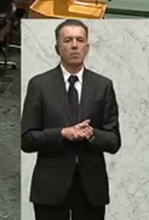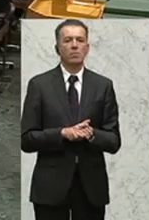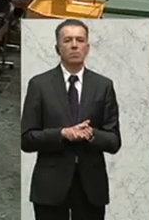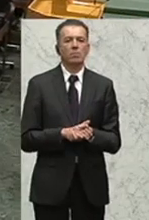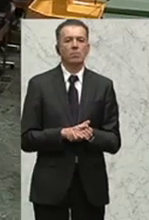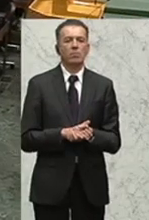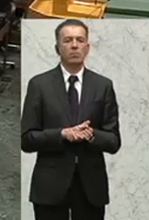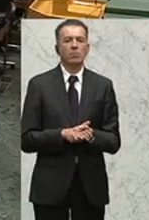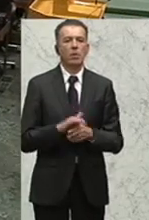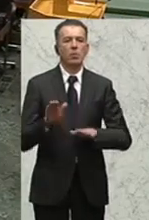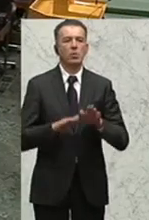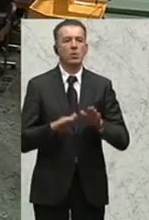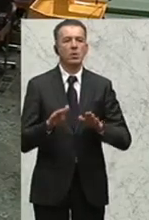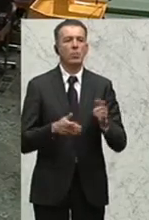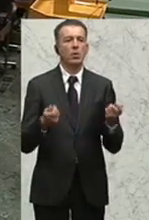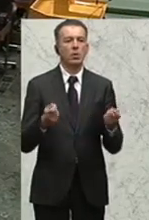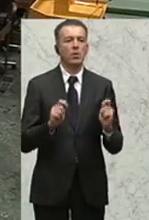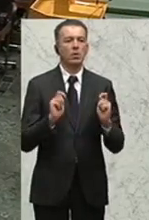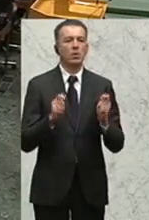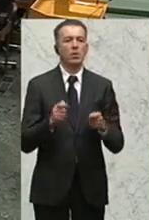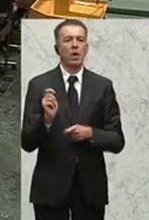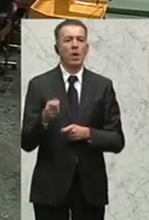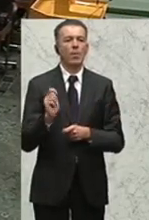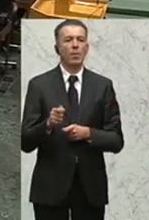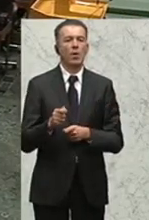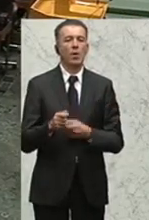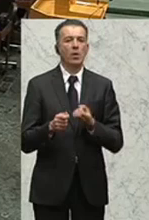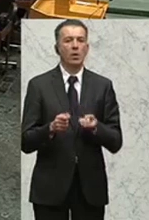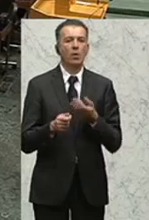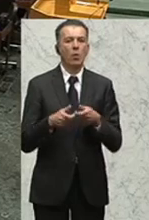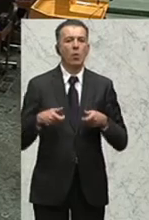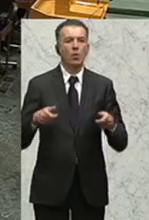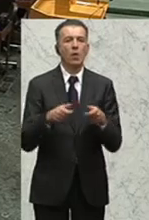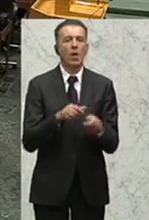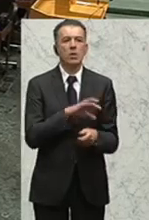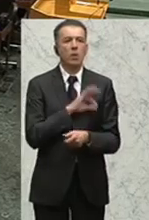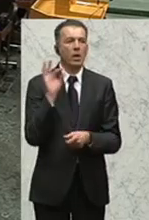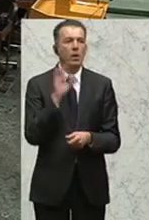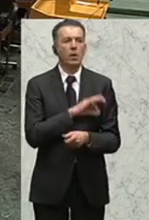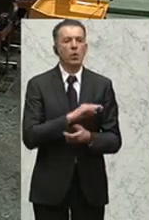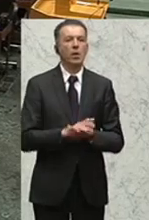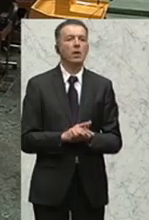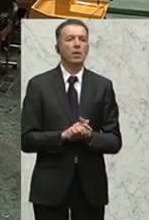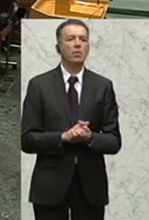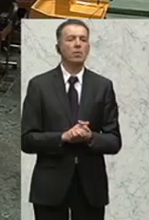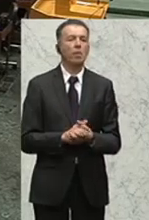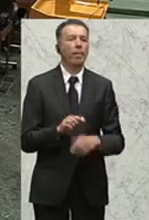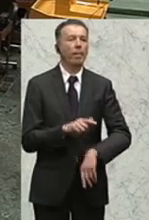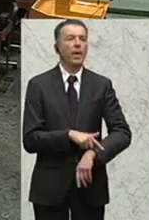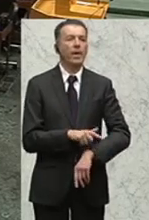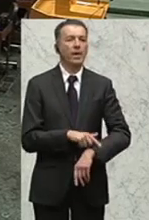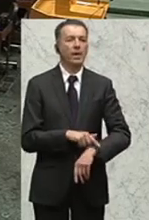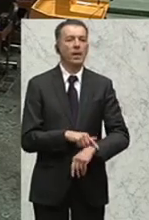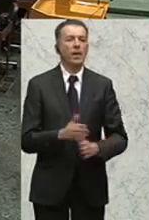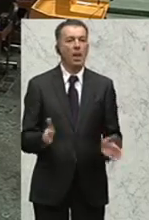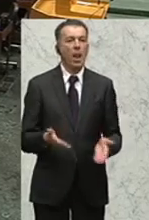abgelehnt Abstimmung über den Entschließungsantrag der Abgeordneten Rosenkranz Kolleginnen und Kollegen betreffend die Dringlichkeit